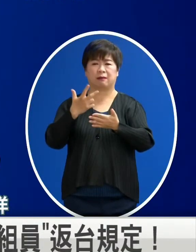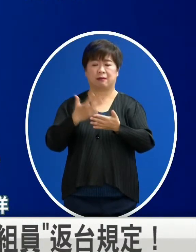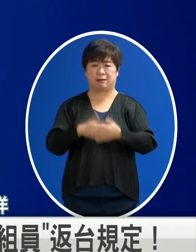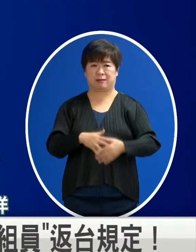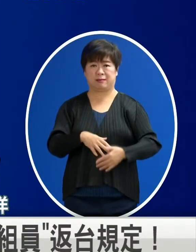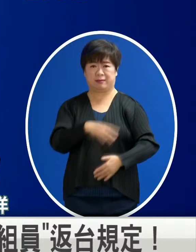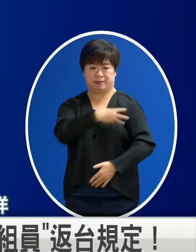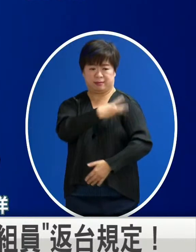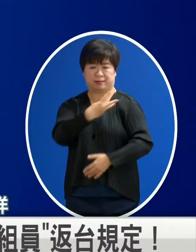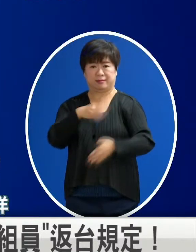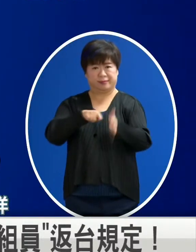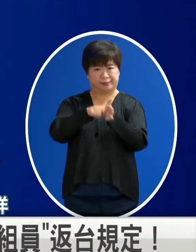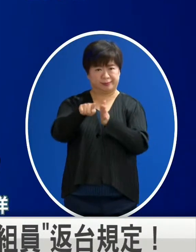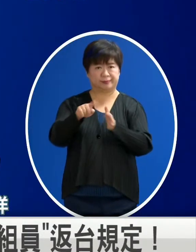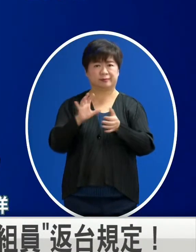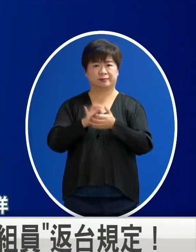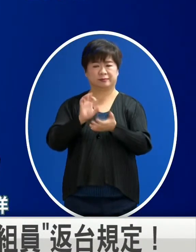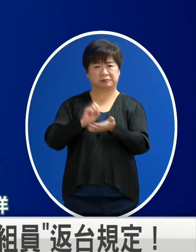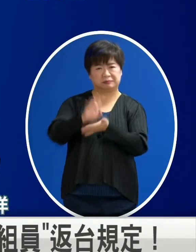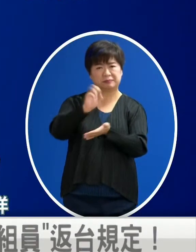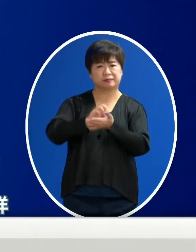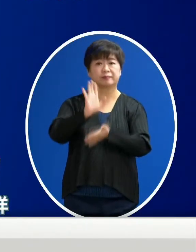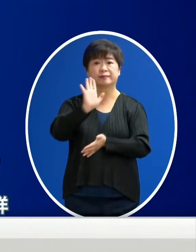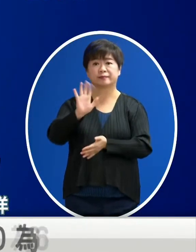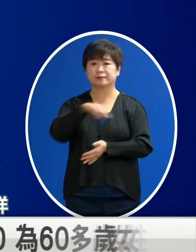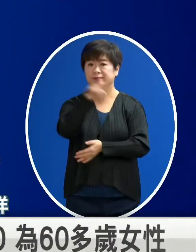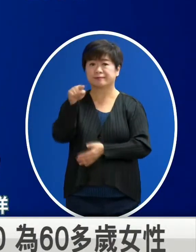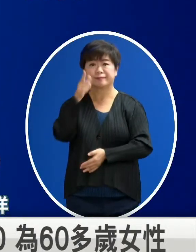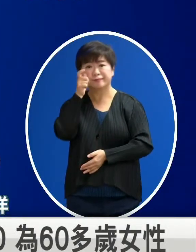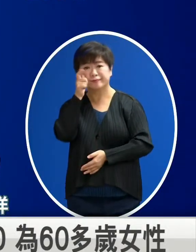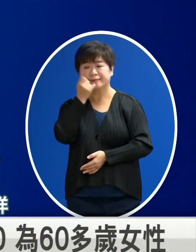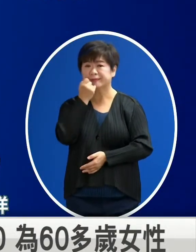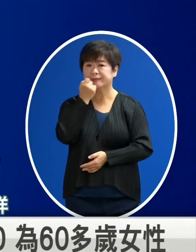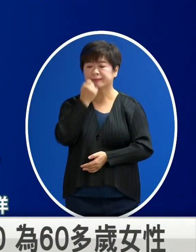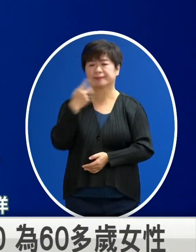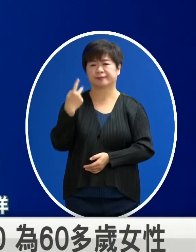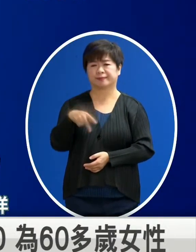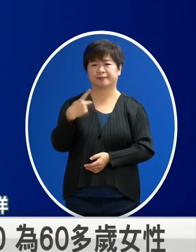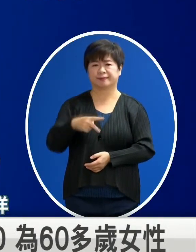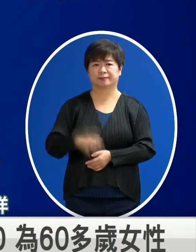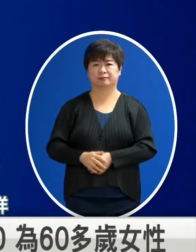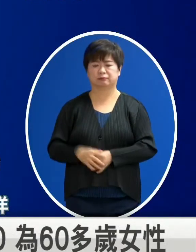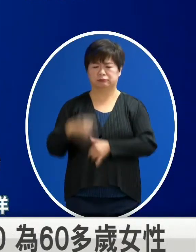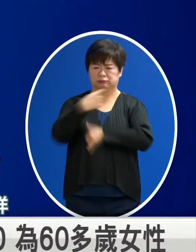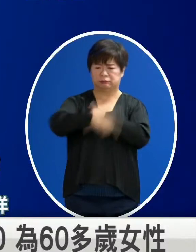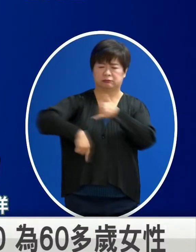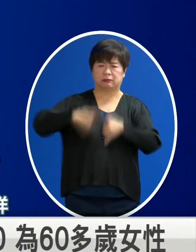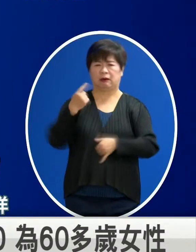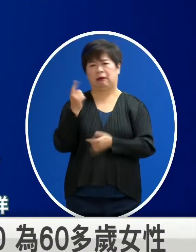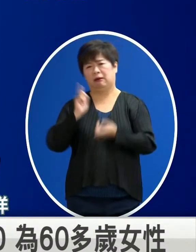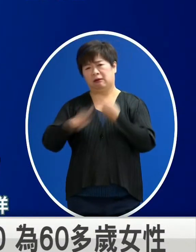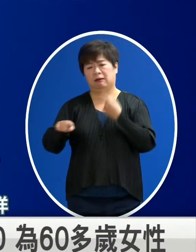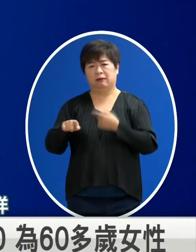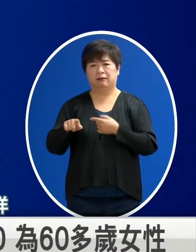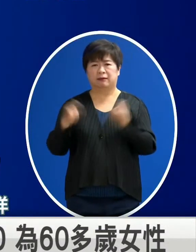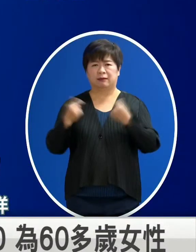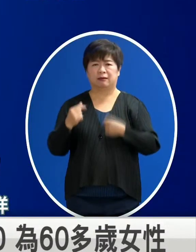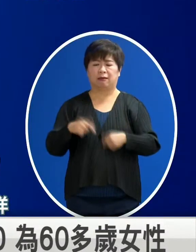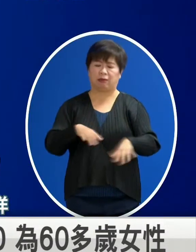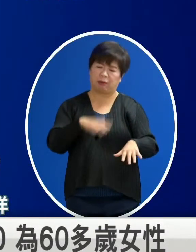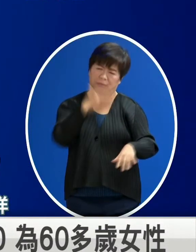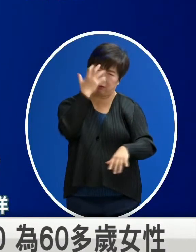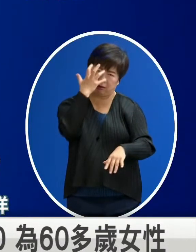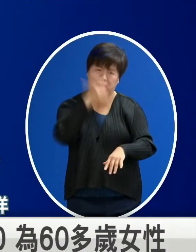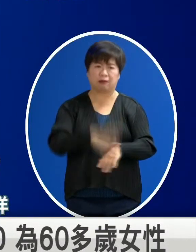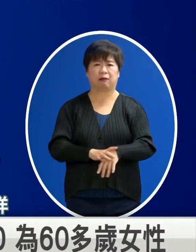的那个 slide 上面有这个部分，你们再参考。那另外就是我刚刚讲过的，就是全身不适的症状是以疲倦、肌